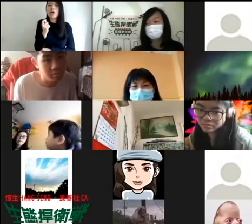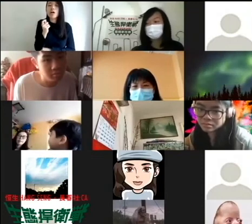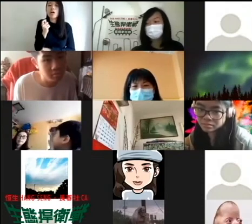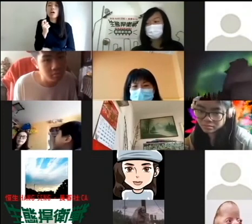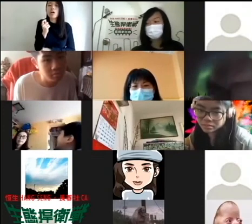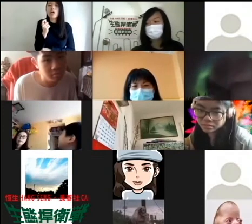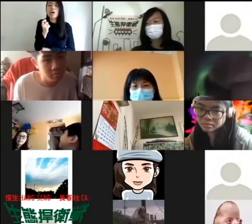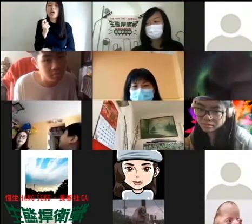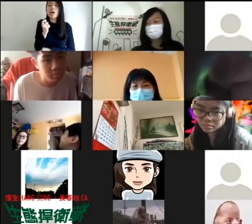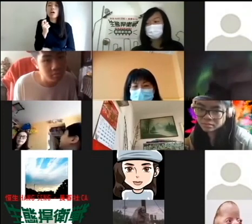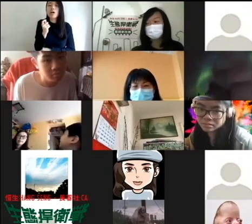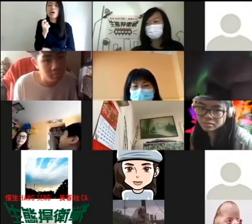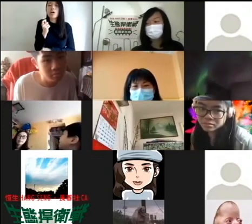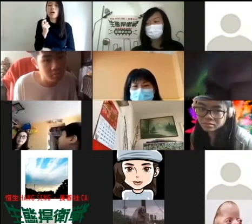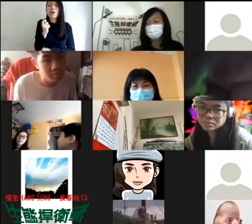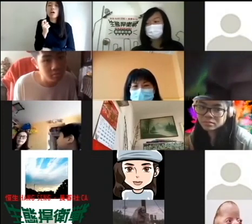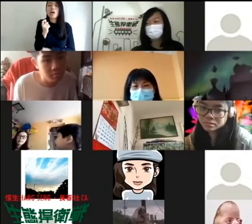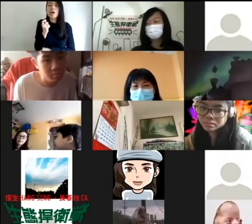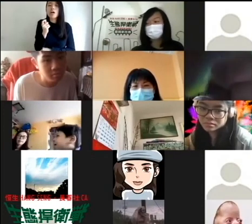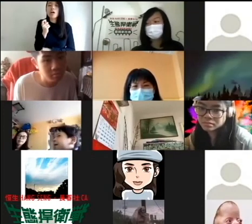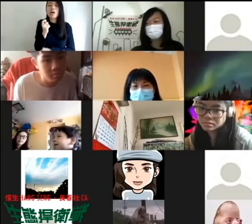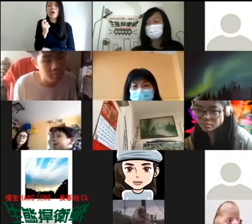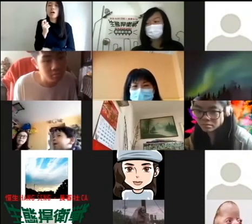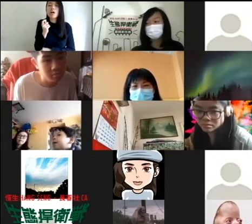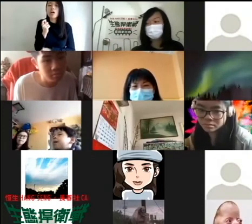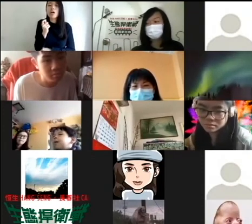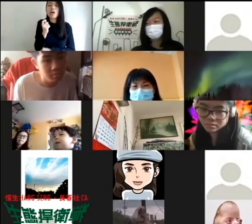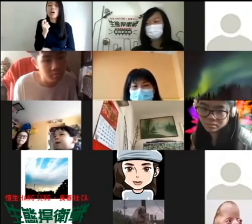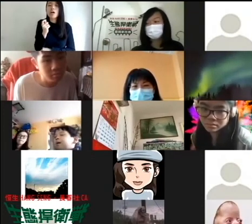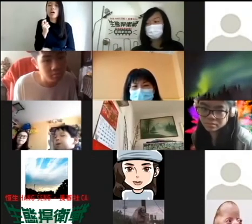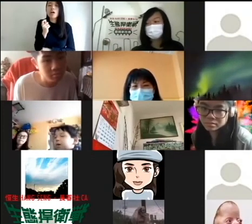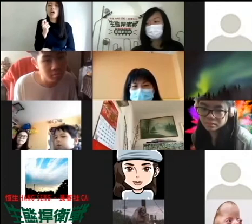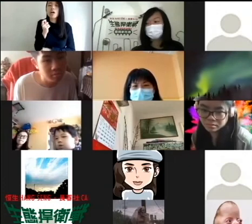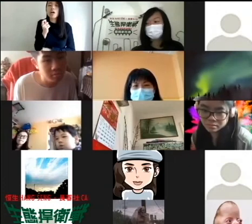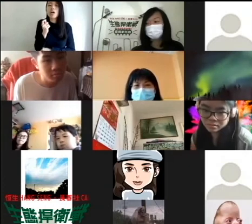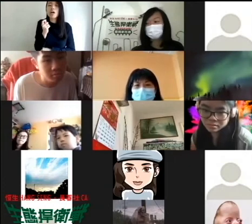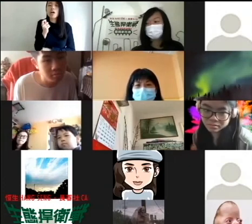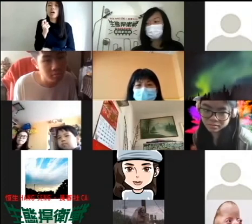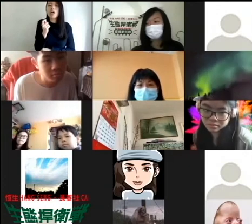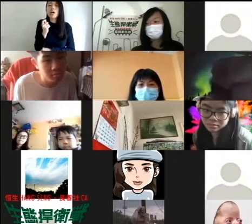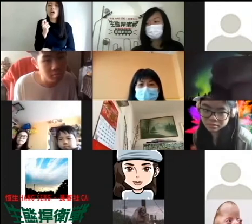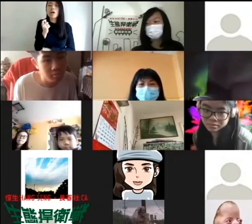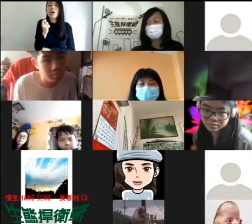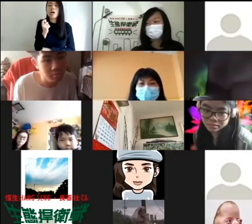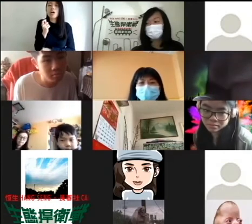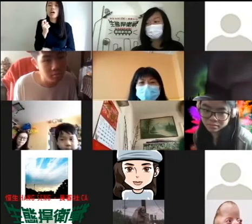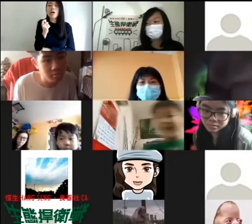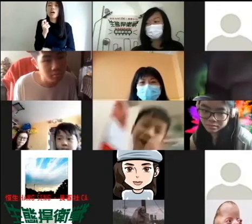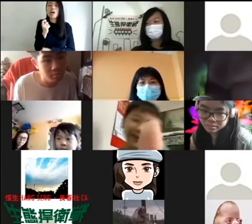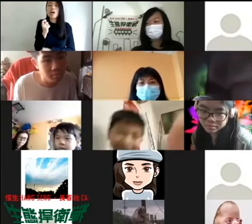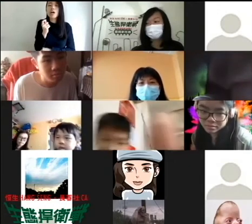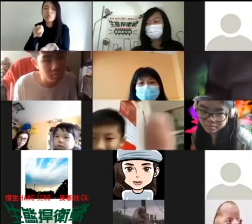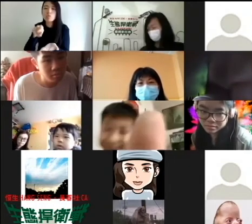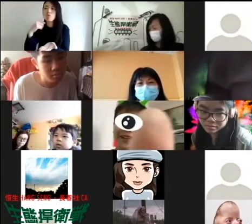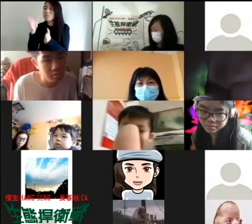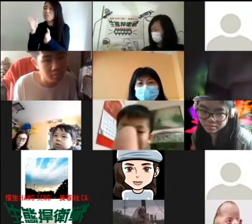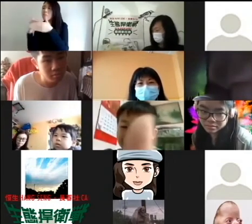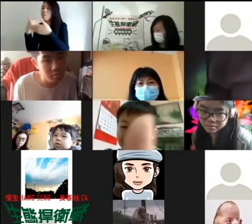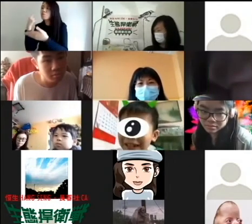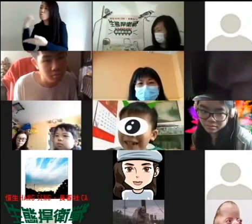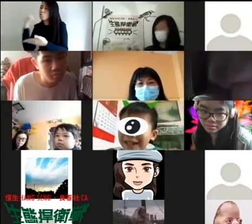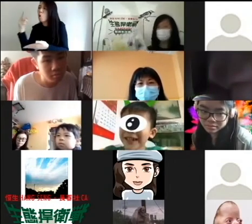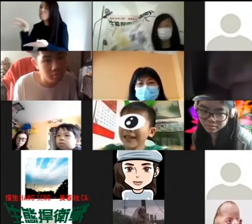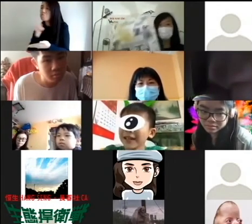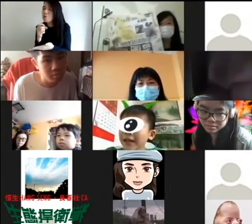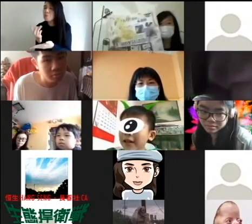有喺 Facebook 裏面咧，咁就有啲唔同嘅消息啦。咁就俾大家知道點可以得到呢個獎品啦。好，